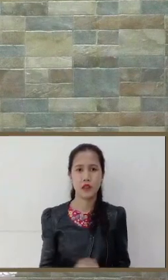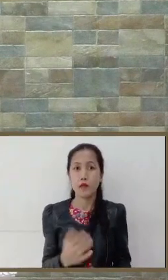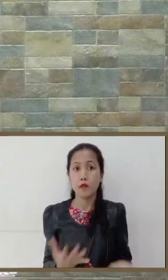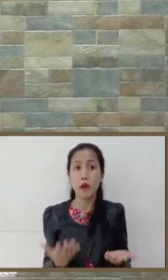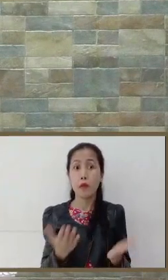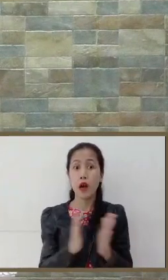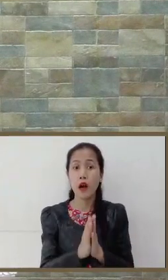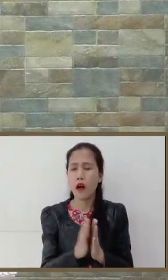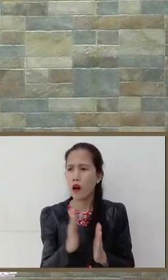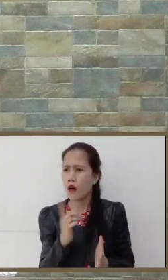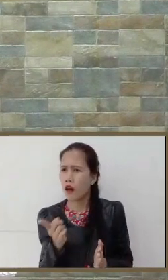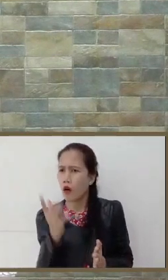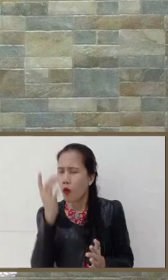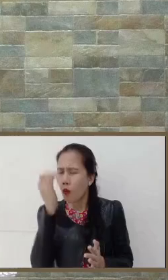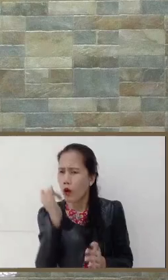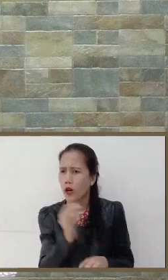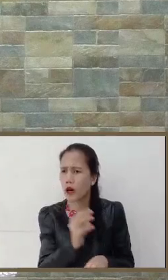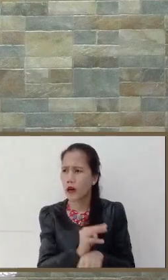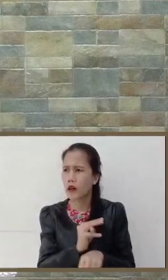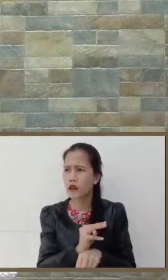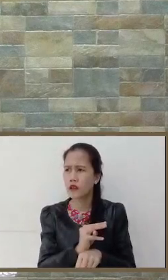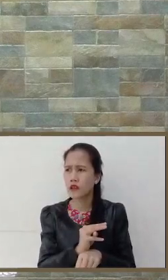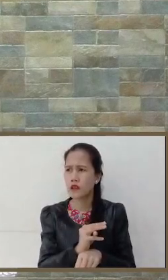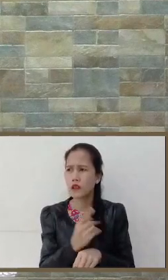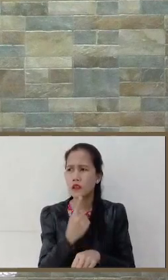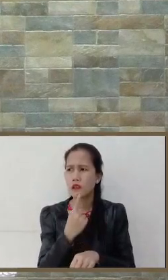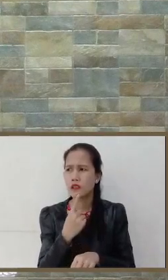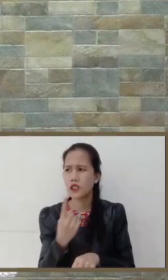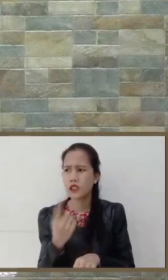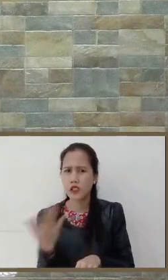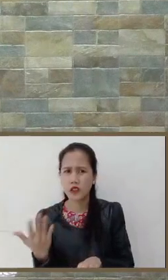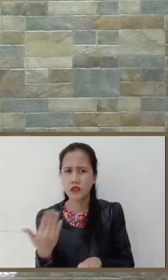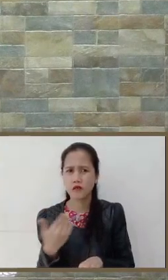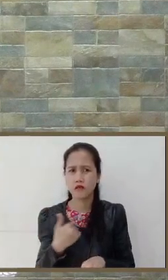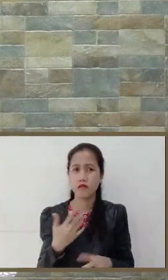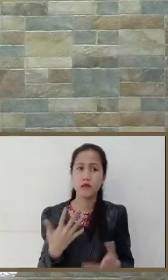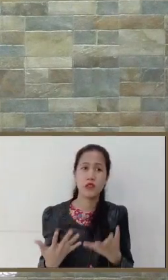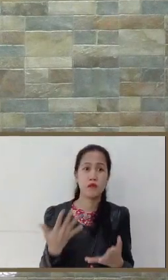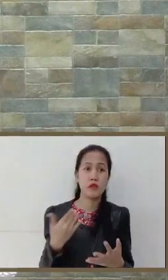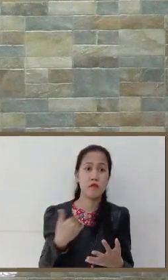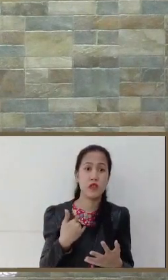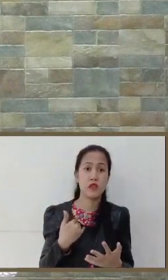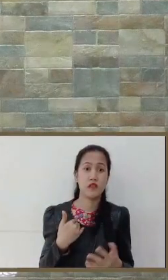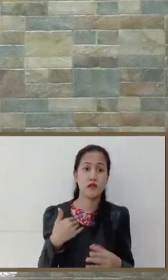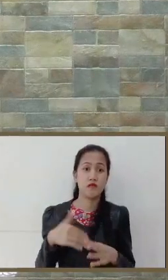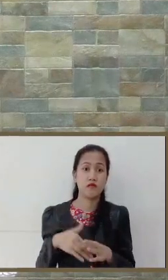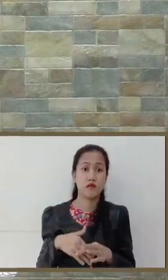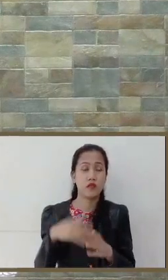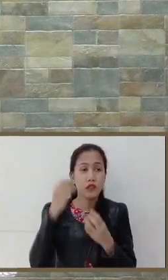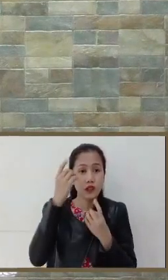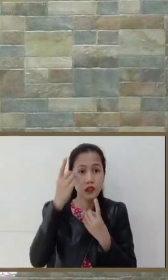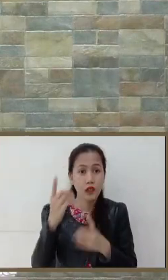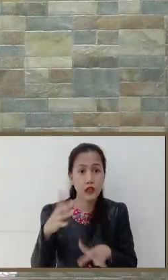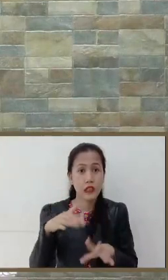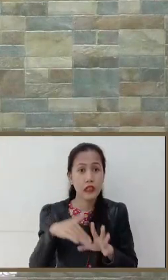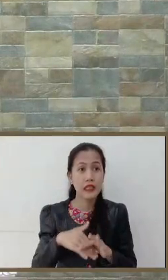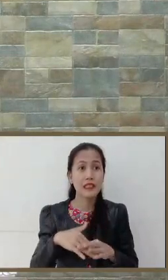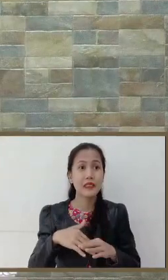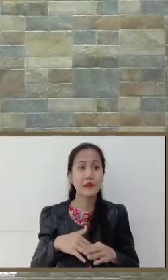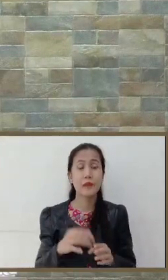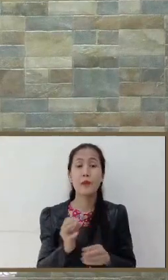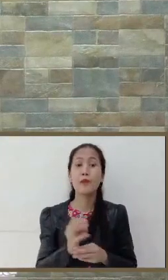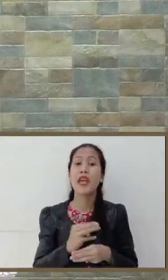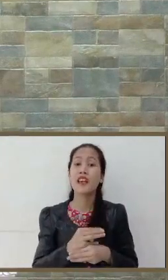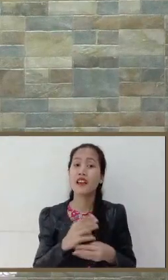ministry? Tatanungin, sasabihin ko sa kanila, kasi pasaway ako. Ngayon, inaayos ako ng Diyos. Amen. Maging vocal tayo. Masaya ako ngayon sa aking